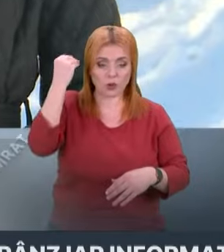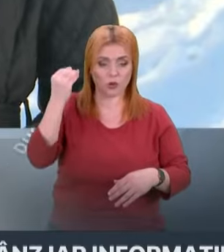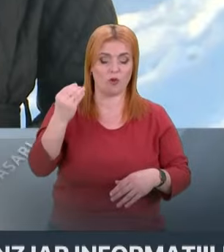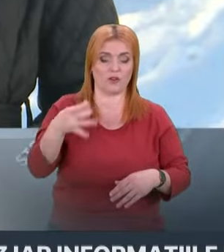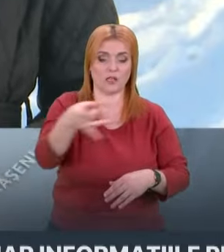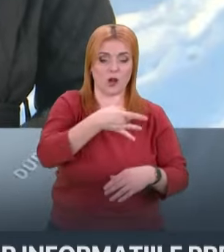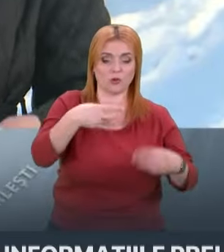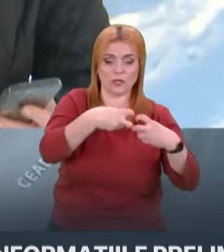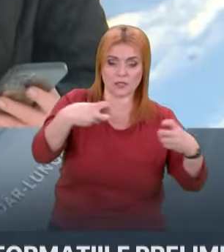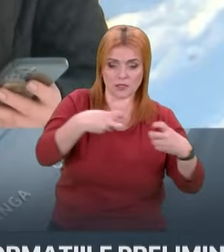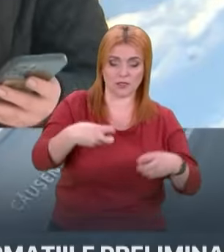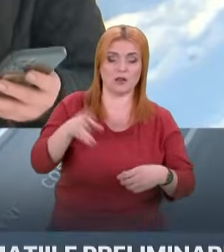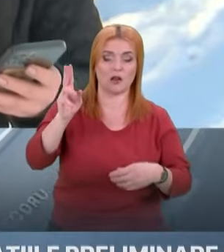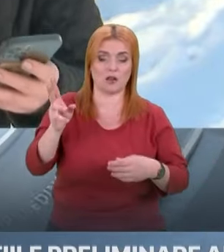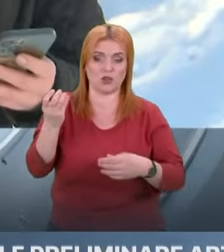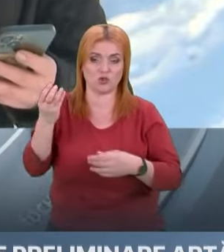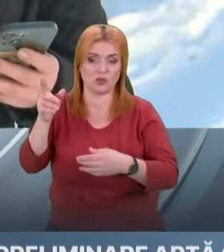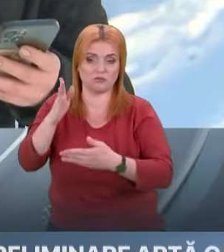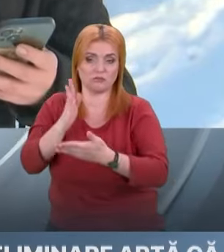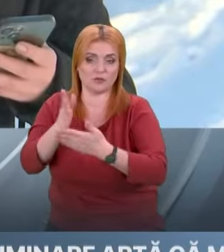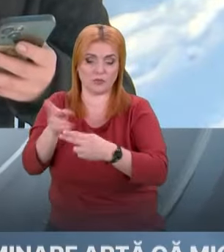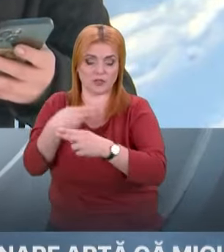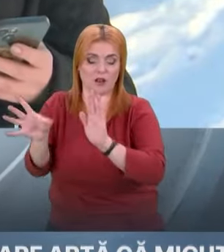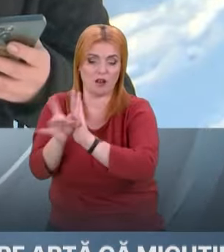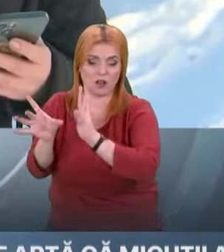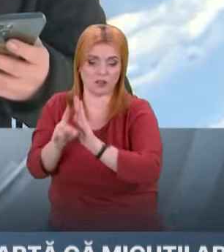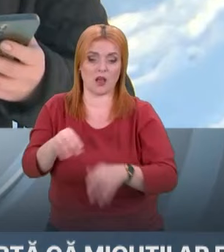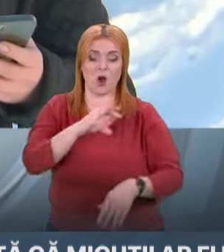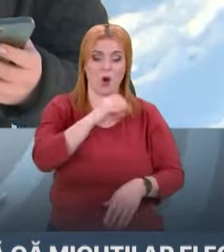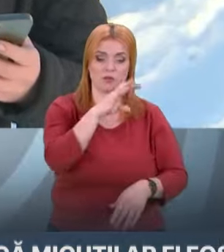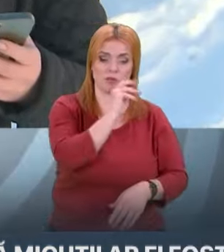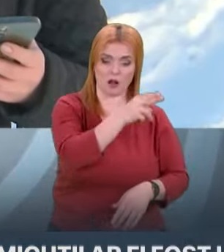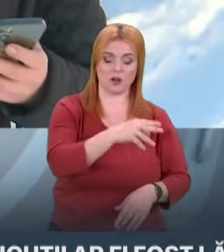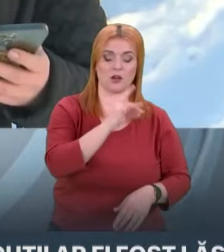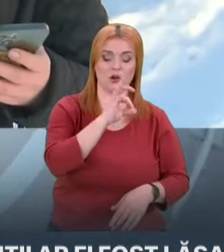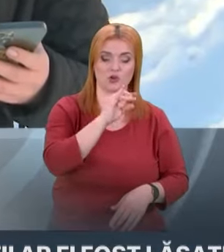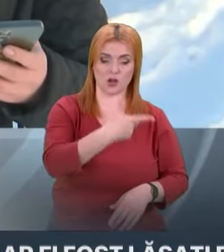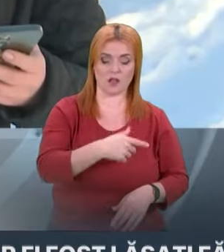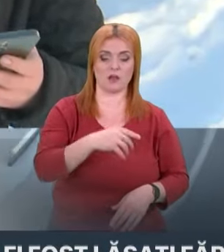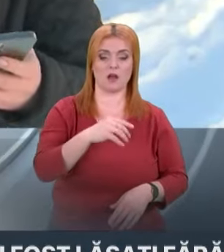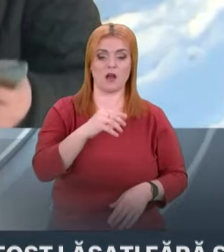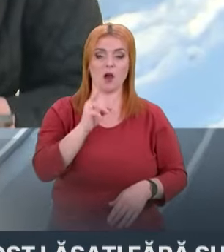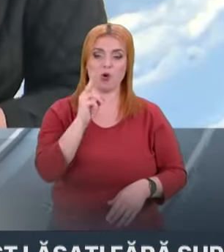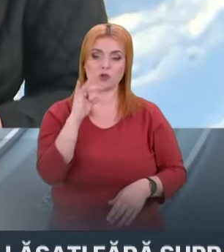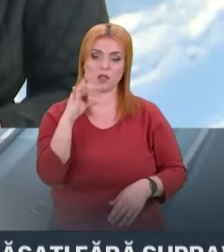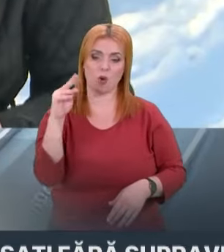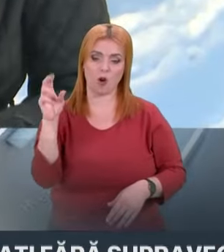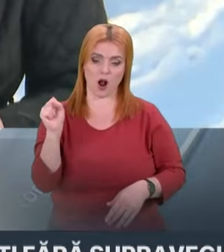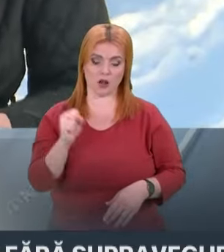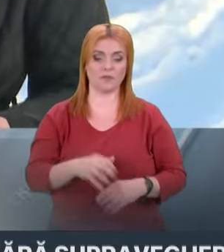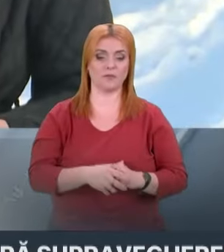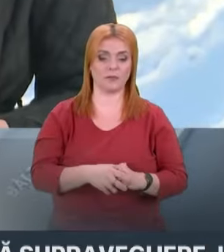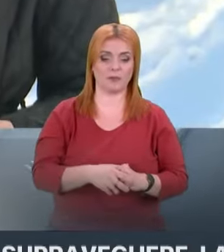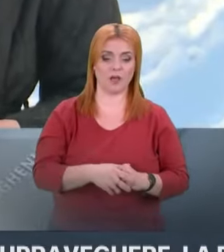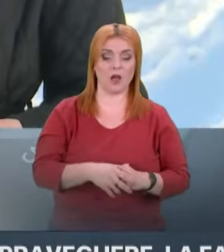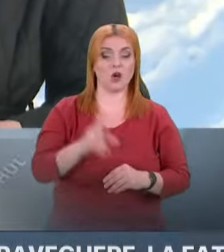raionul Rezina. Este vorba despre sate precum Otac, Bușeu, Caroșcani, Lalova, Cuizăuca, însă